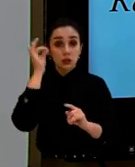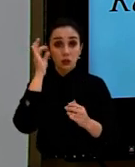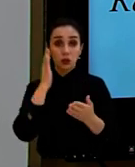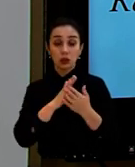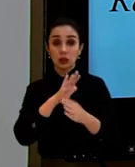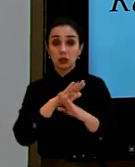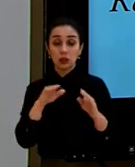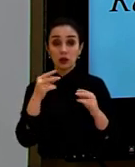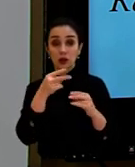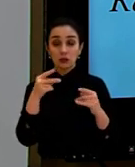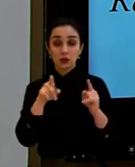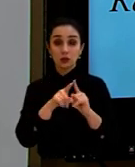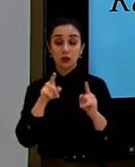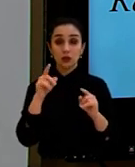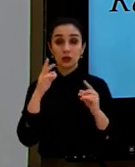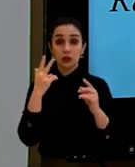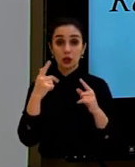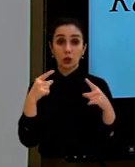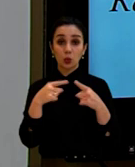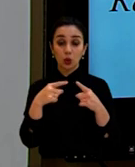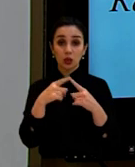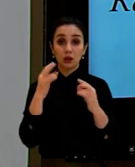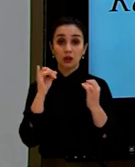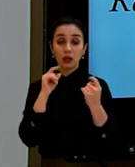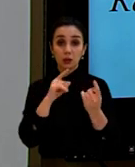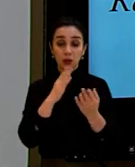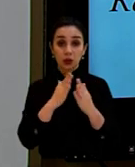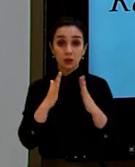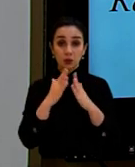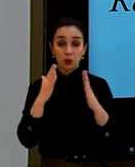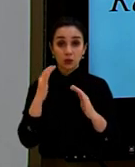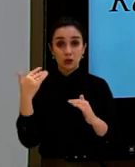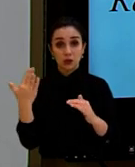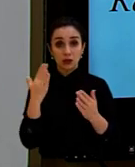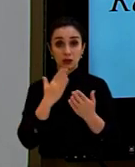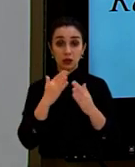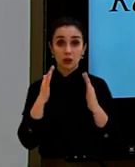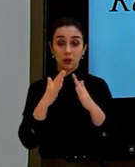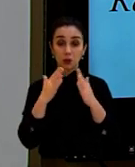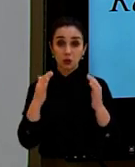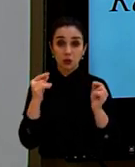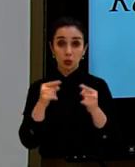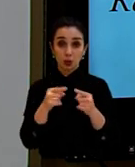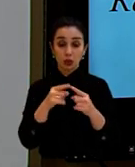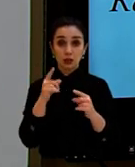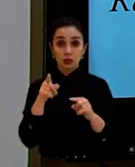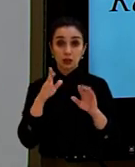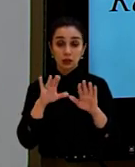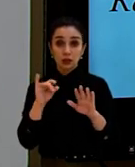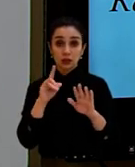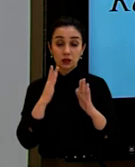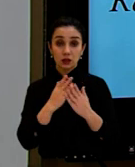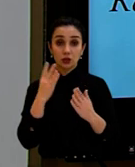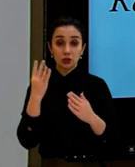Вспоминаем неравенство треугольника. Напротив большей стороны лежит больший угол. Здесь из трех